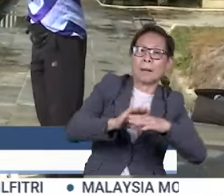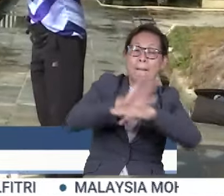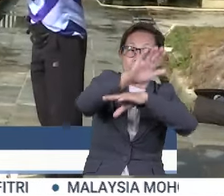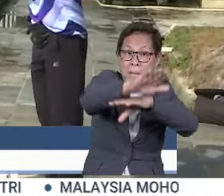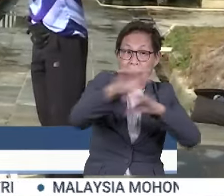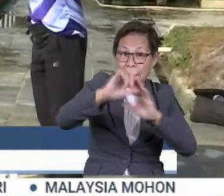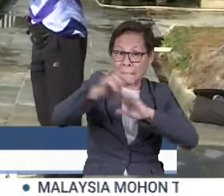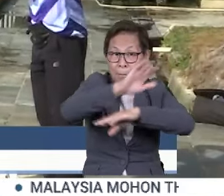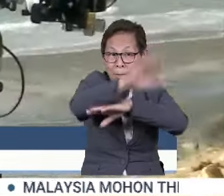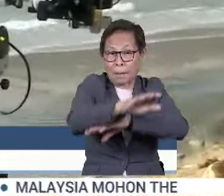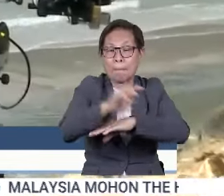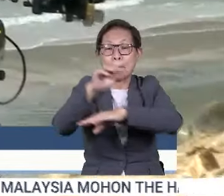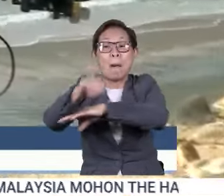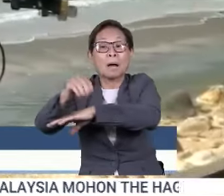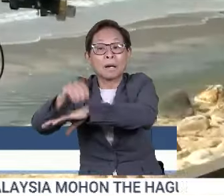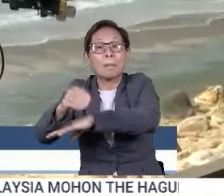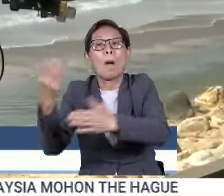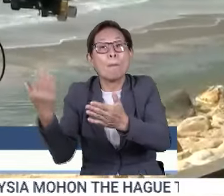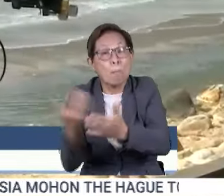petang nanti, nak maghrib, bahawa kita